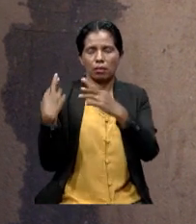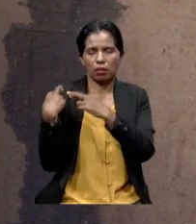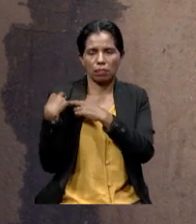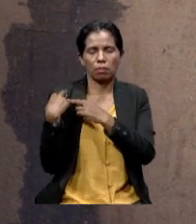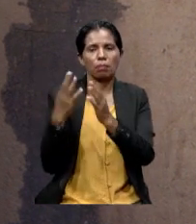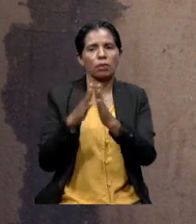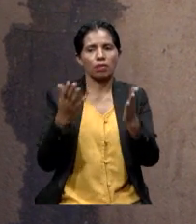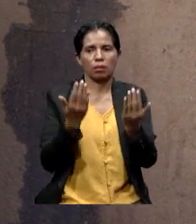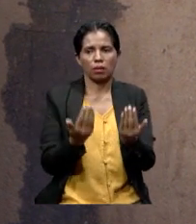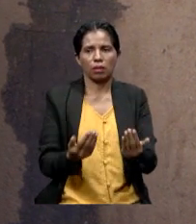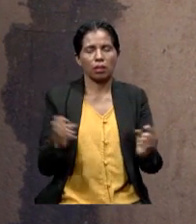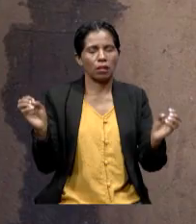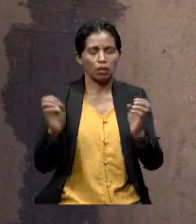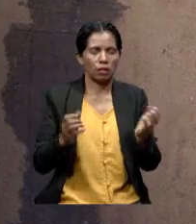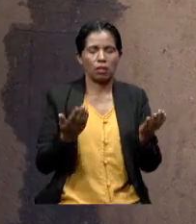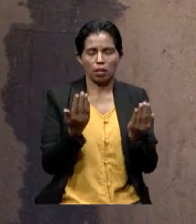best. Ini los buat